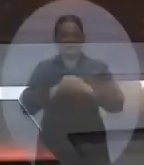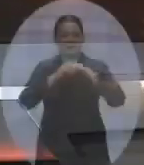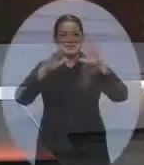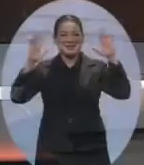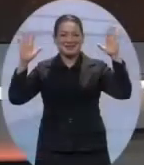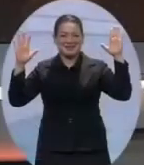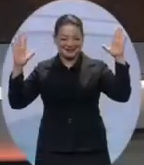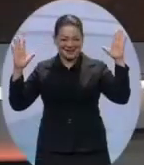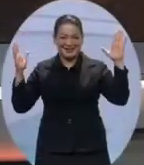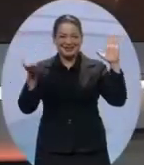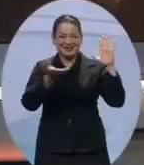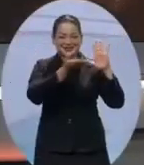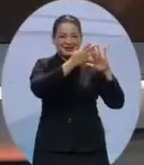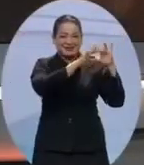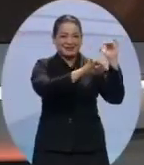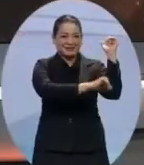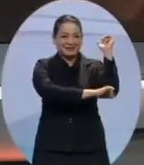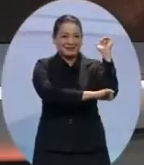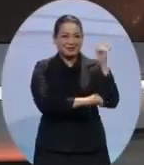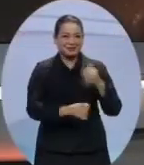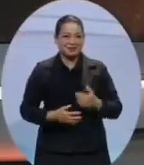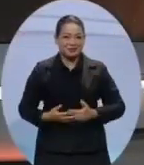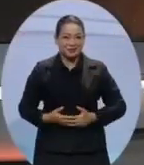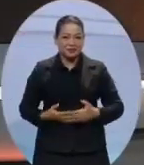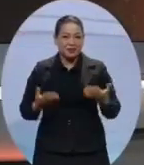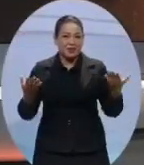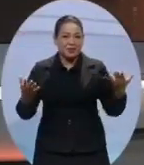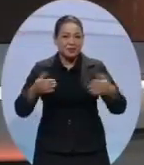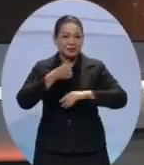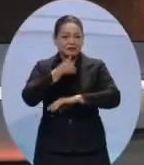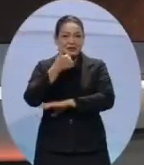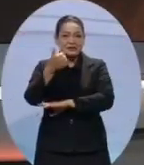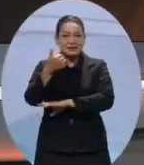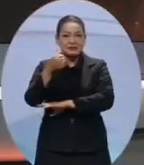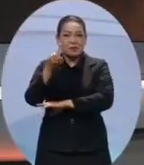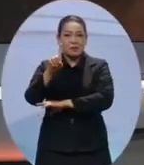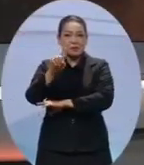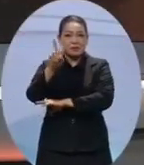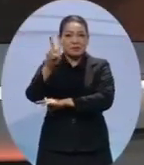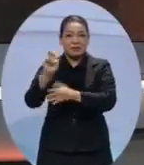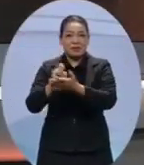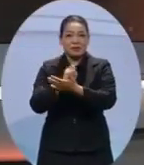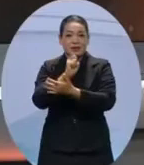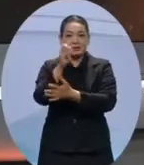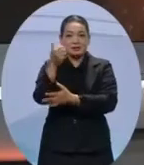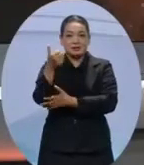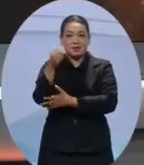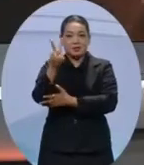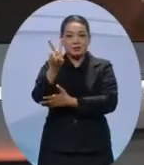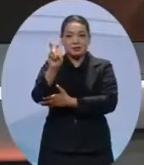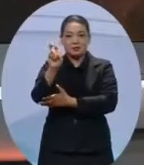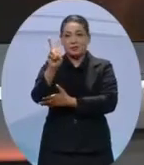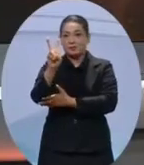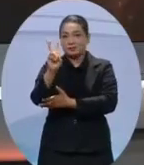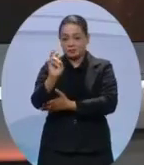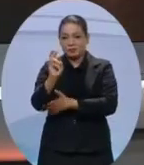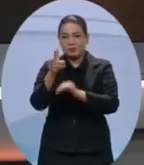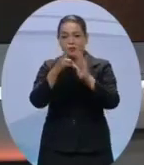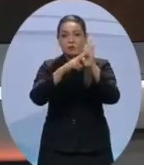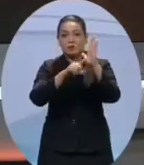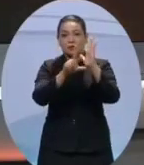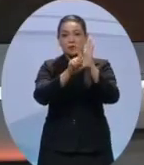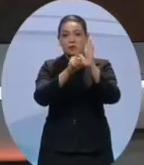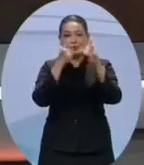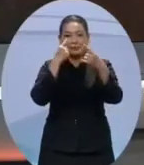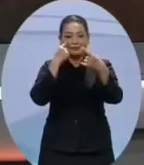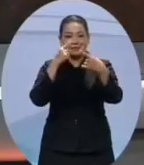Kính chào quý vị, mời quý vị theo dõi bản tin buổi trưa của Đài Truyền hình Thành phố Hồ Chí Minh. Hôm nay thứ sáu, ngày 12 tháng 6 năm 2020. Phần đầu bản tin sẽ